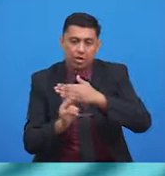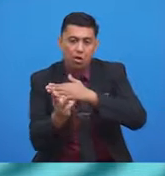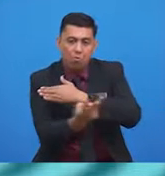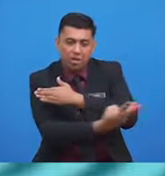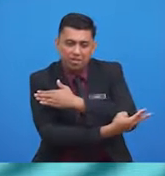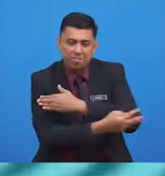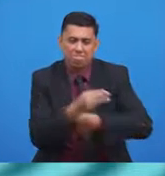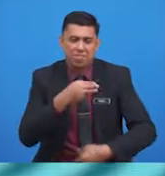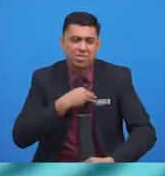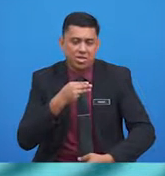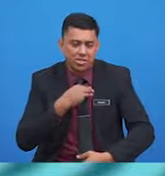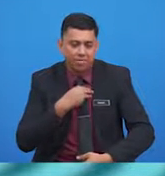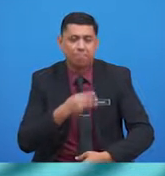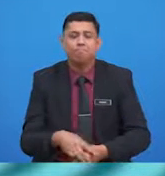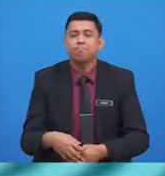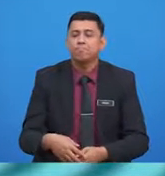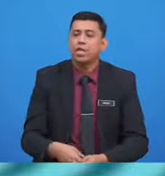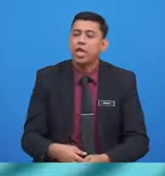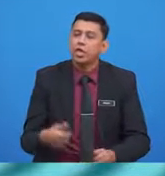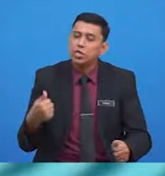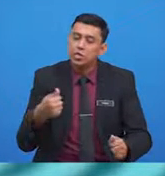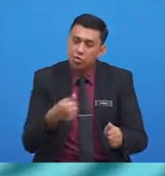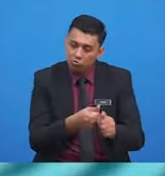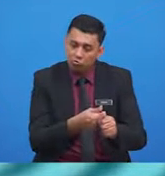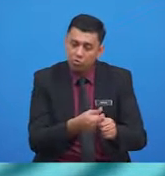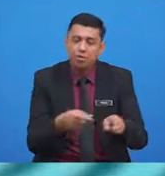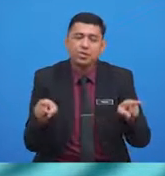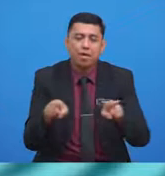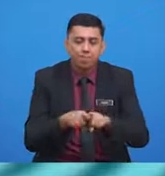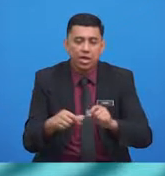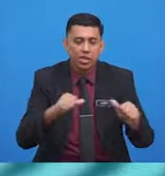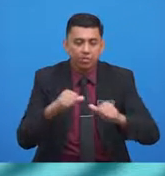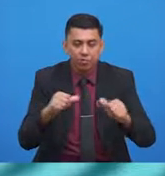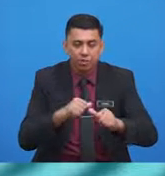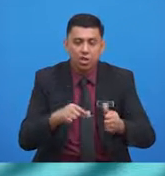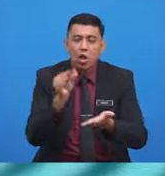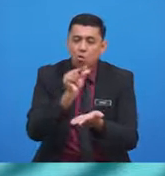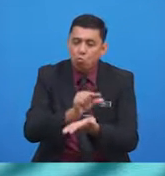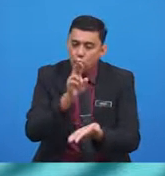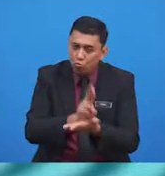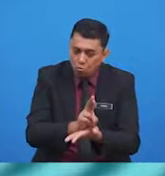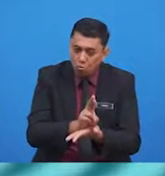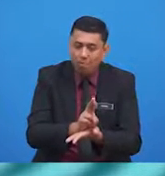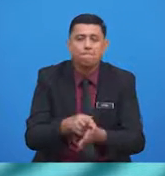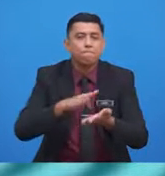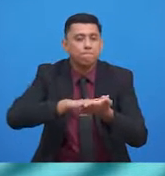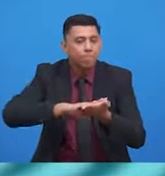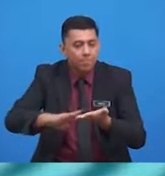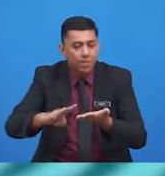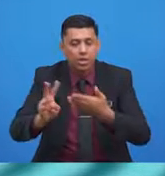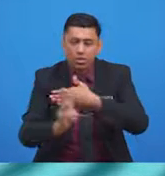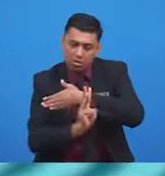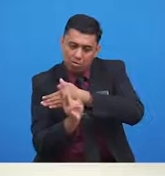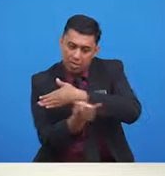masing-masing. Kita turut serta dalam aktiviti gotong royong membersihkan kawasan